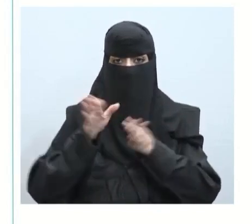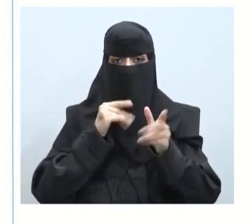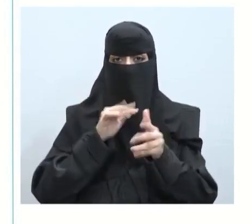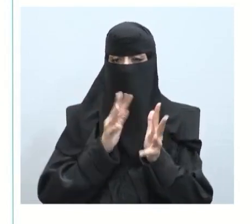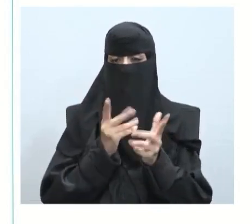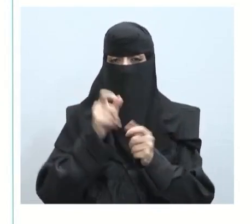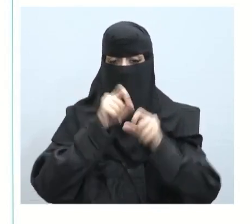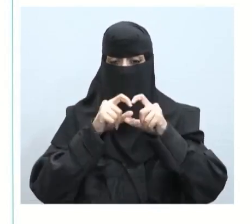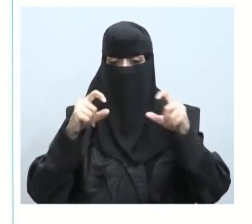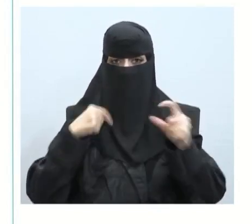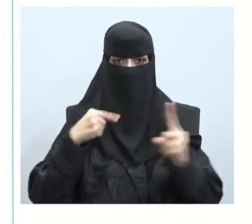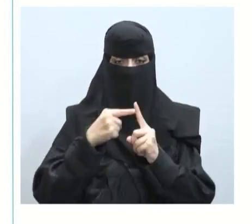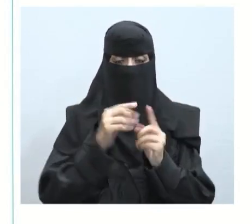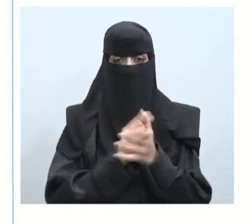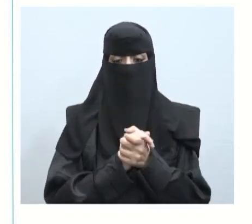MQTTX.